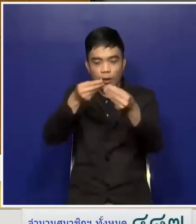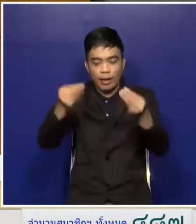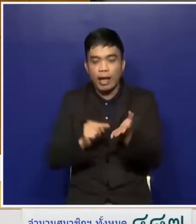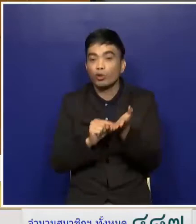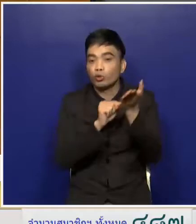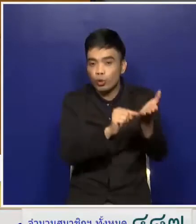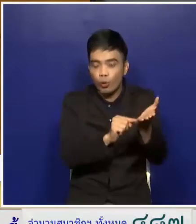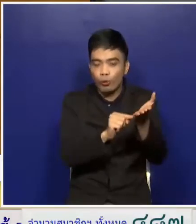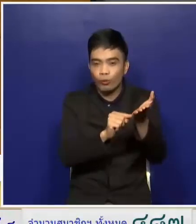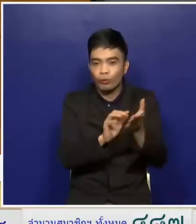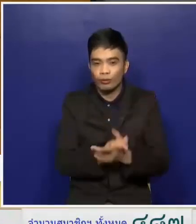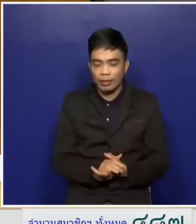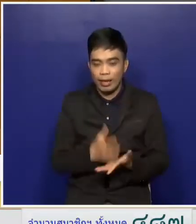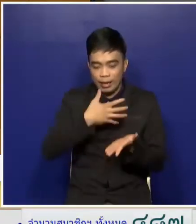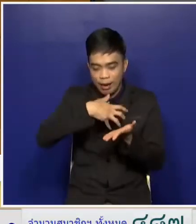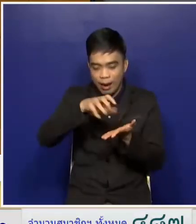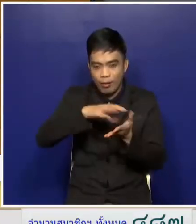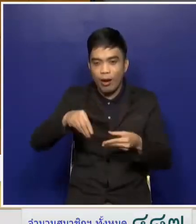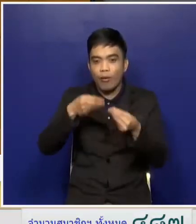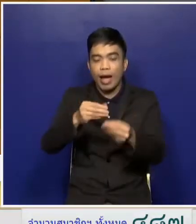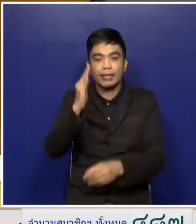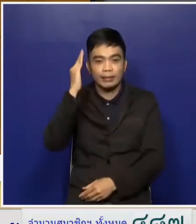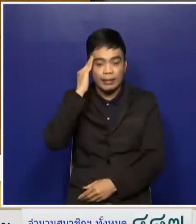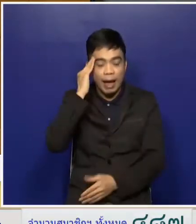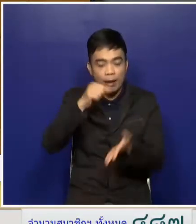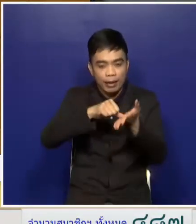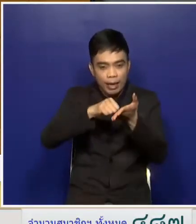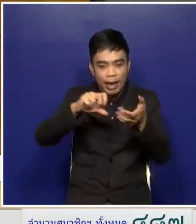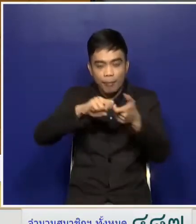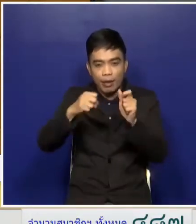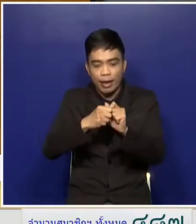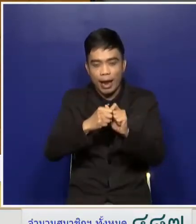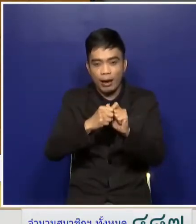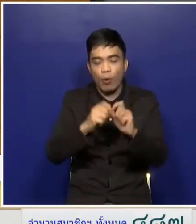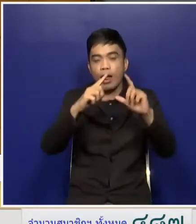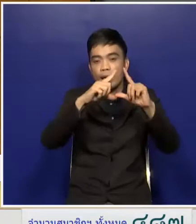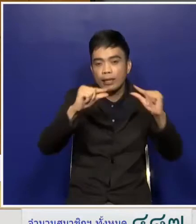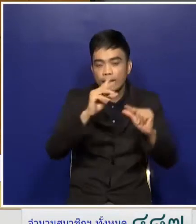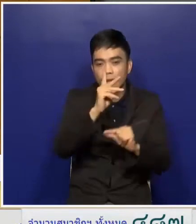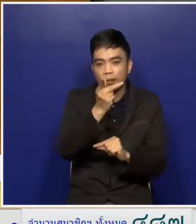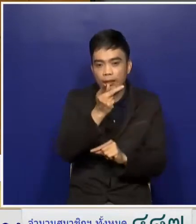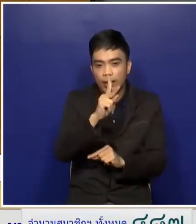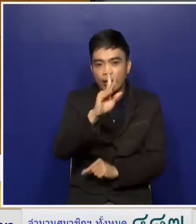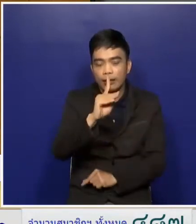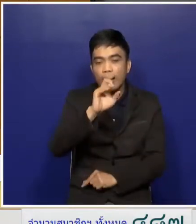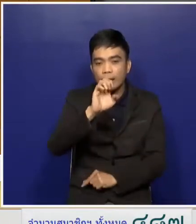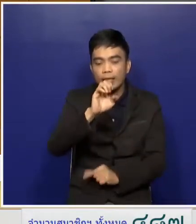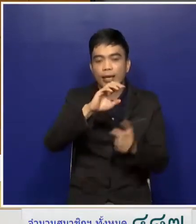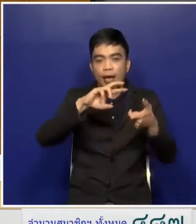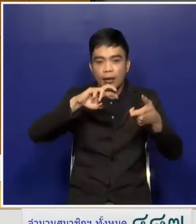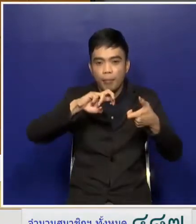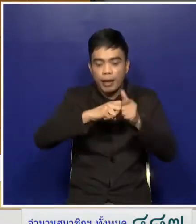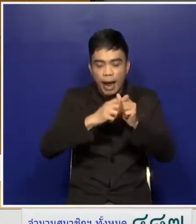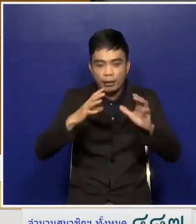ผมขออย่าดเรียใภาพรวมในเรื่องของการแ้ไขบัดีคดีราชจากทำ้ทานไดเหภาพทั้หมดไปด้วยแล้วกัน tir